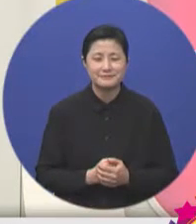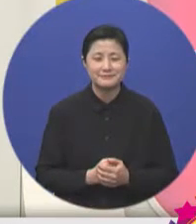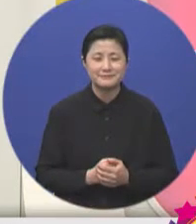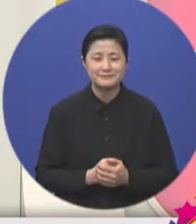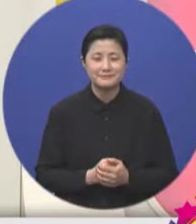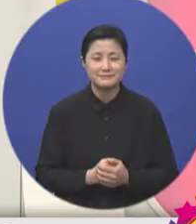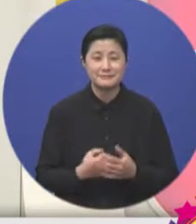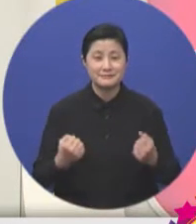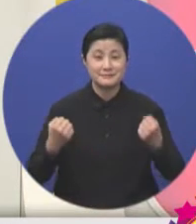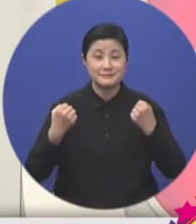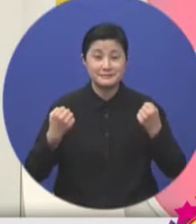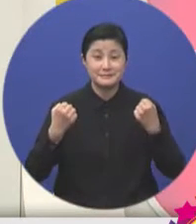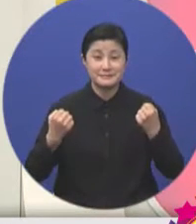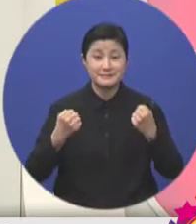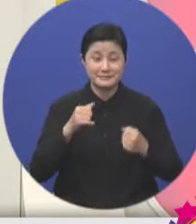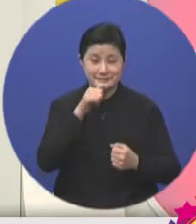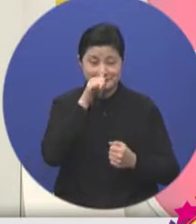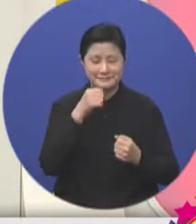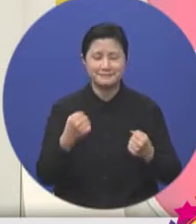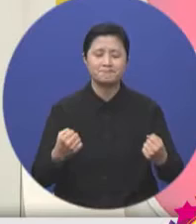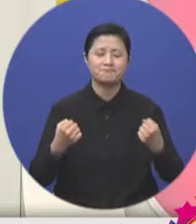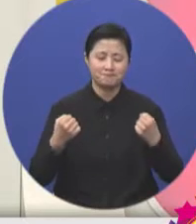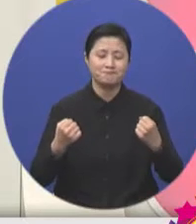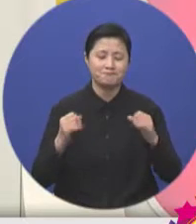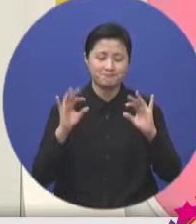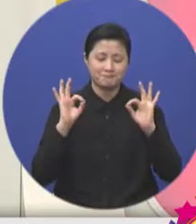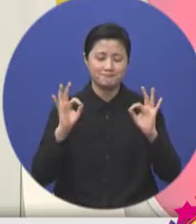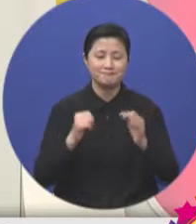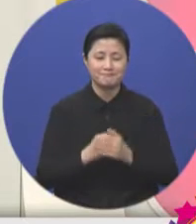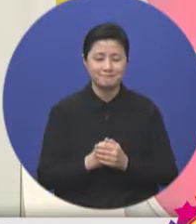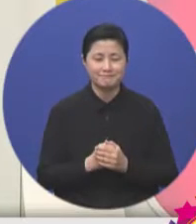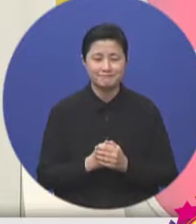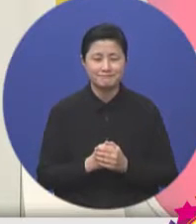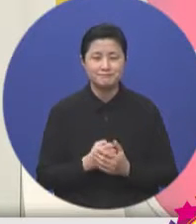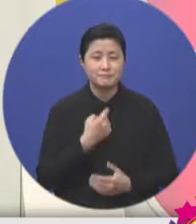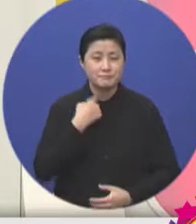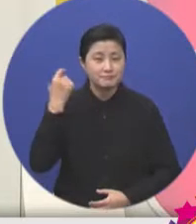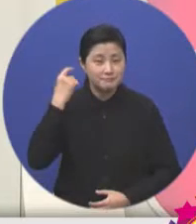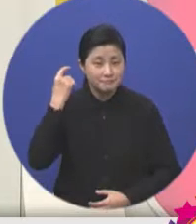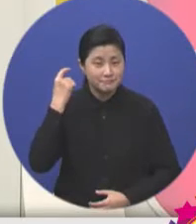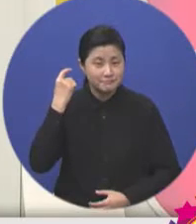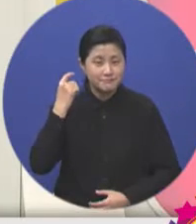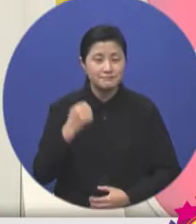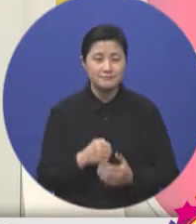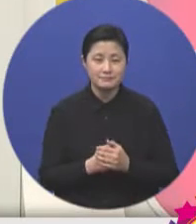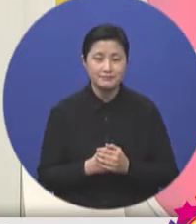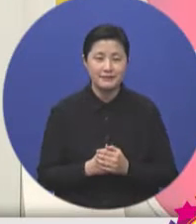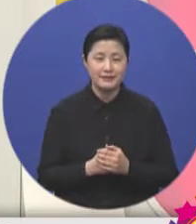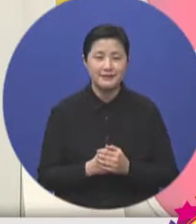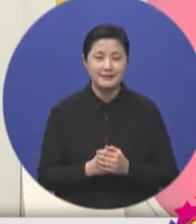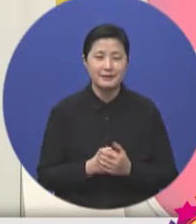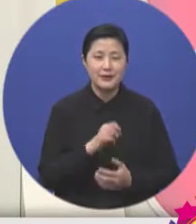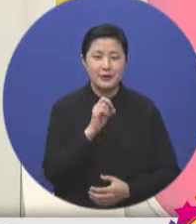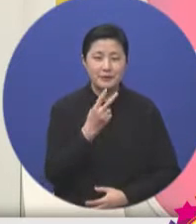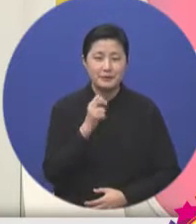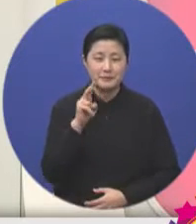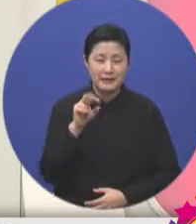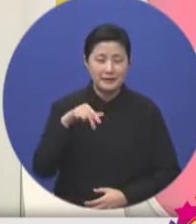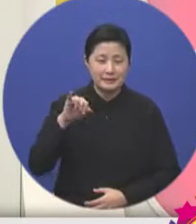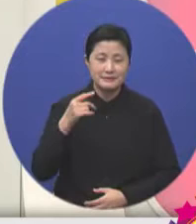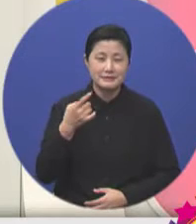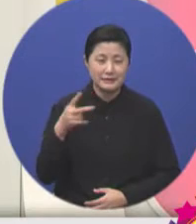아유, 그래. 건강하시죠? 아버님. 예, 건강합니다. 네네. 목소리 들어보니까 굉장히 요망지세요. 저는 농촌